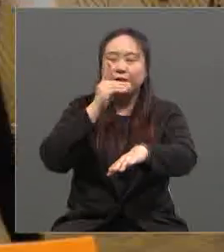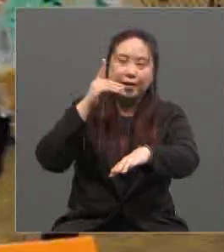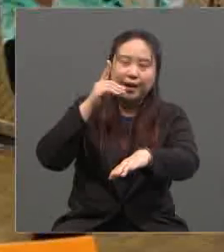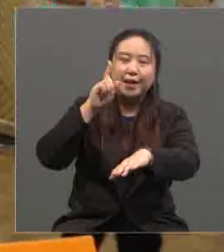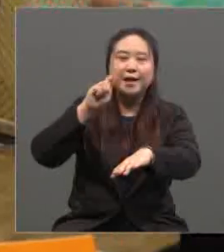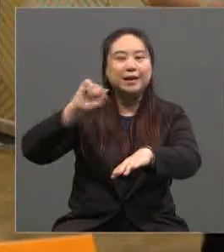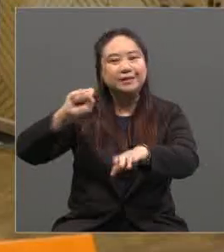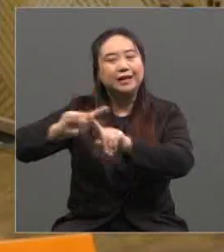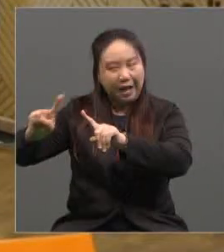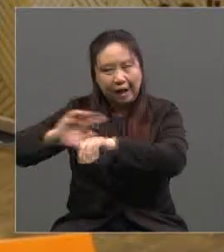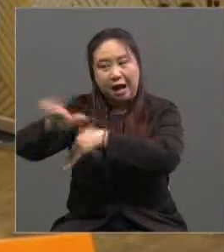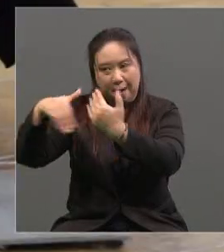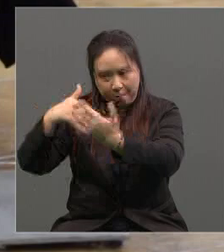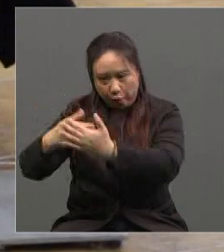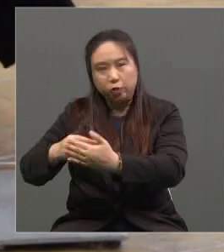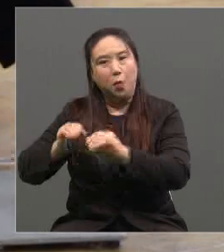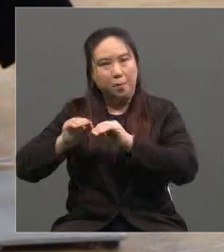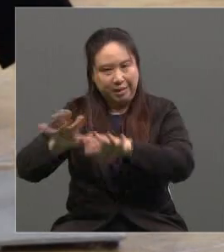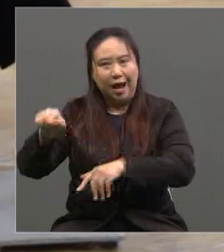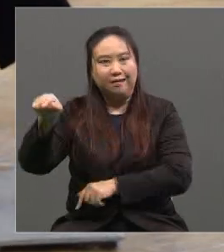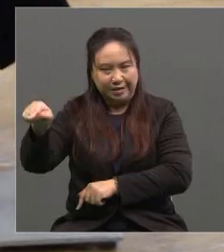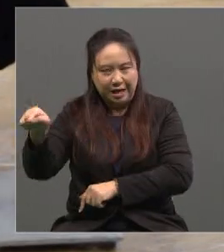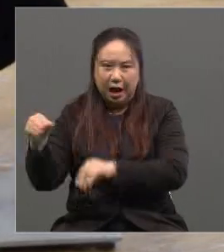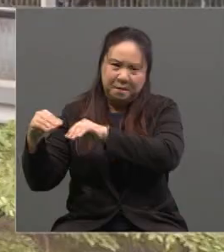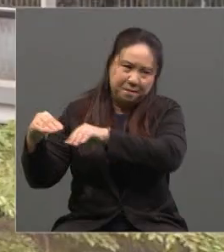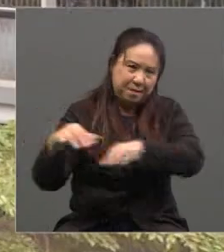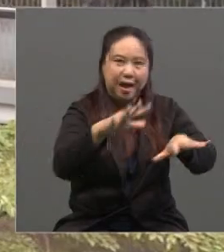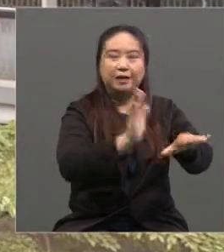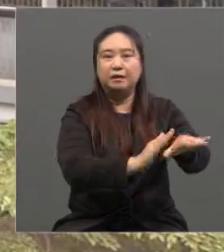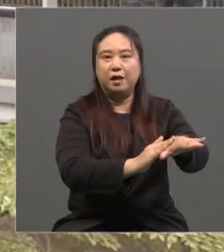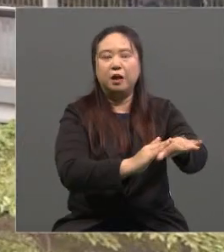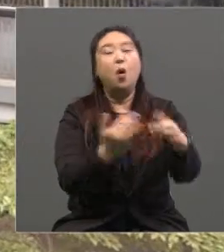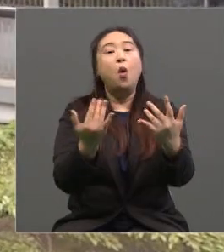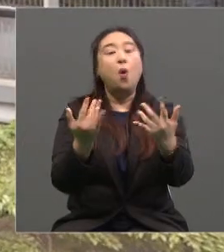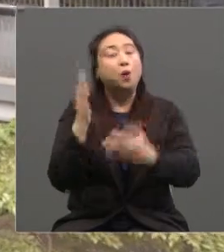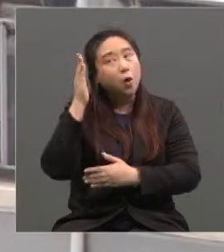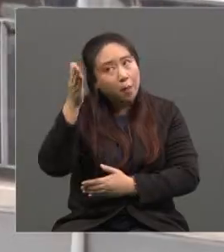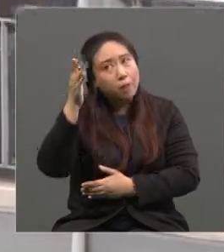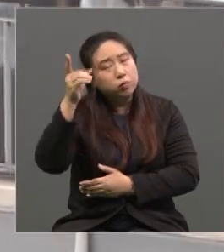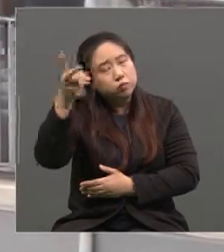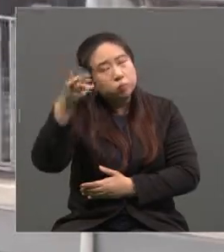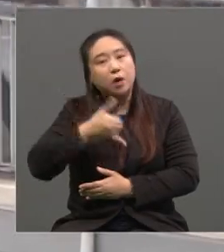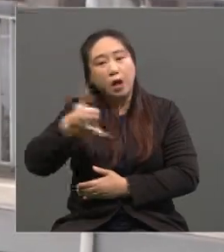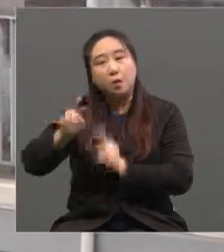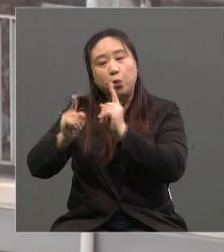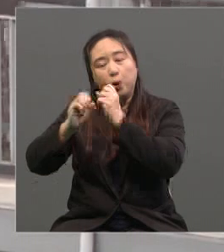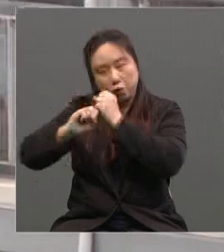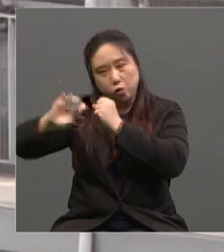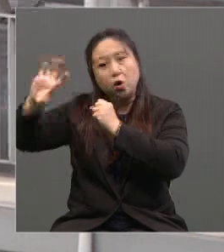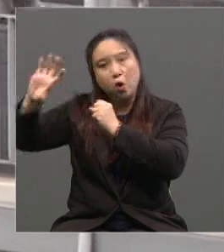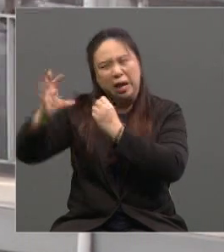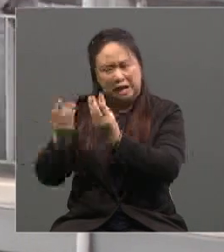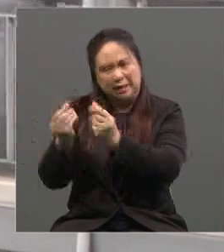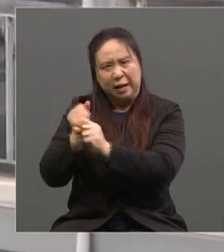ตุโดยจะไปพูดคุยกับกสทช.ภายใน 1-2 วันนี้เพื่อดำเนินการนะครับเร่งให้เร็วที่สุดแต่ก็มีนักข่าวถามตามมา